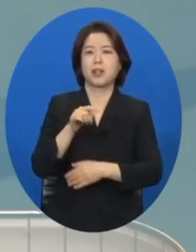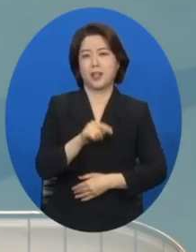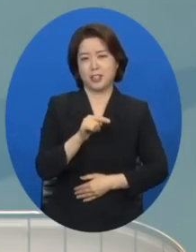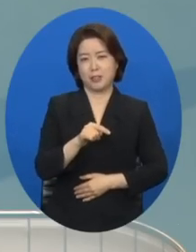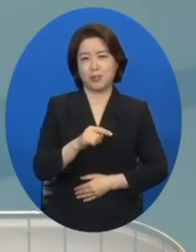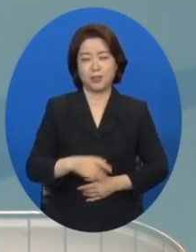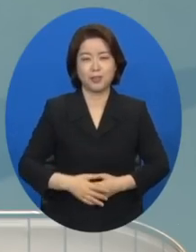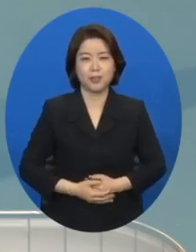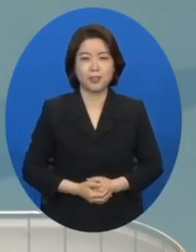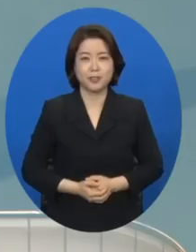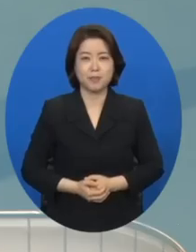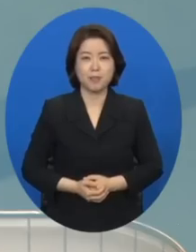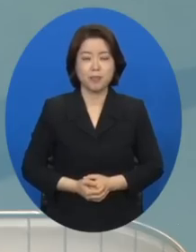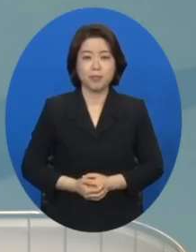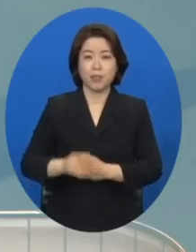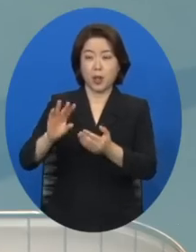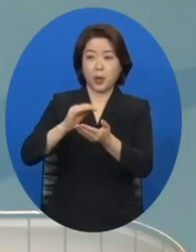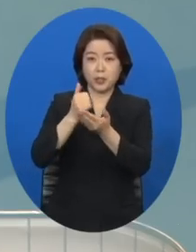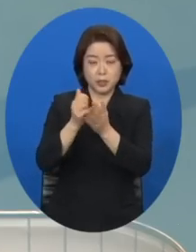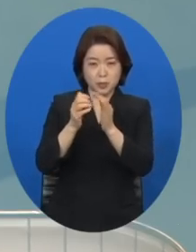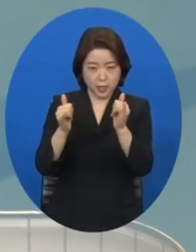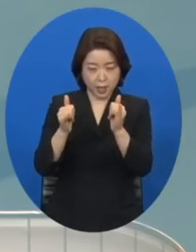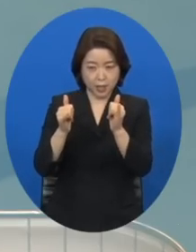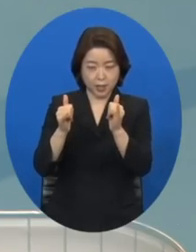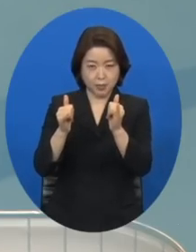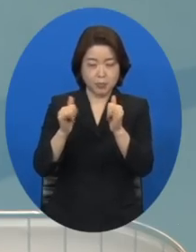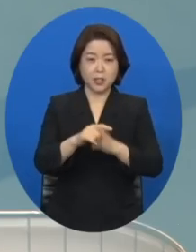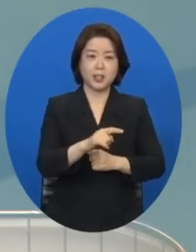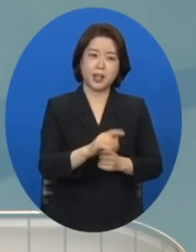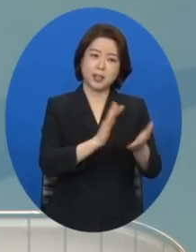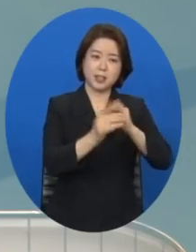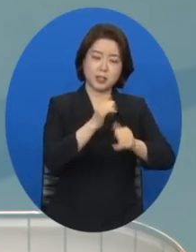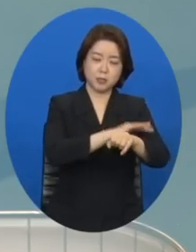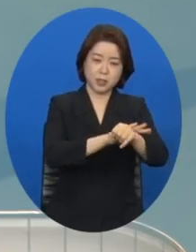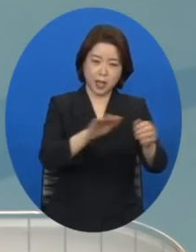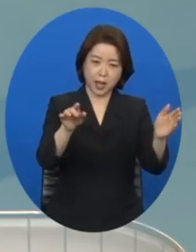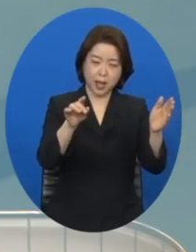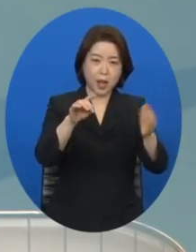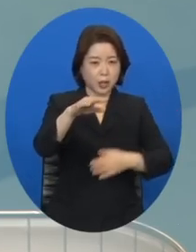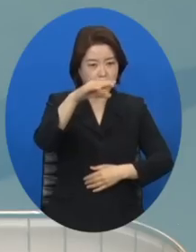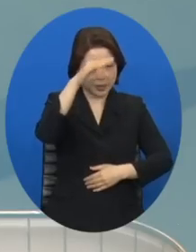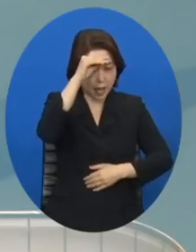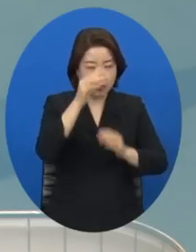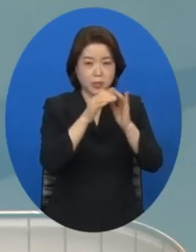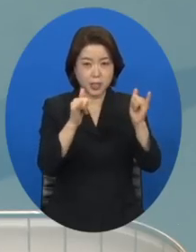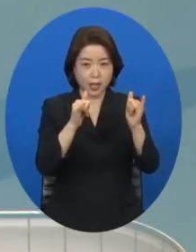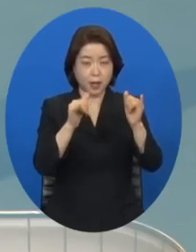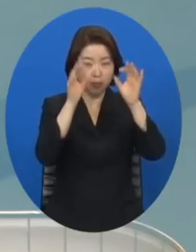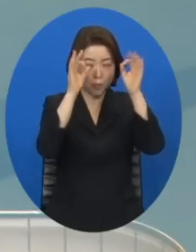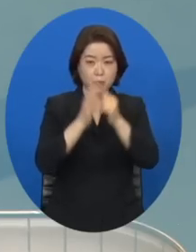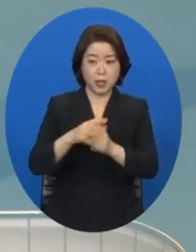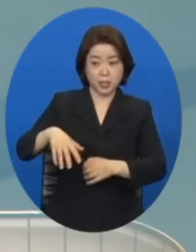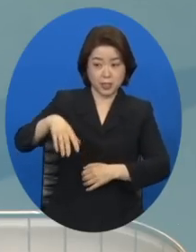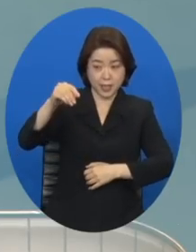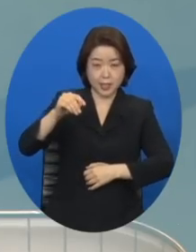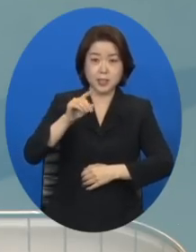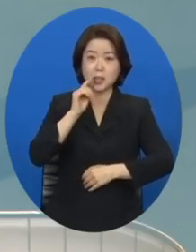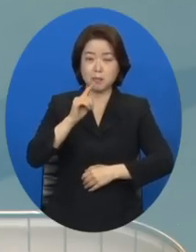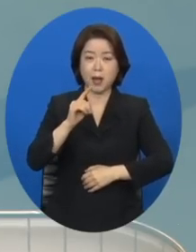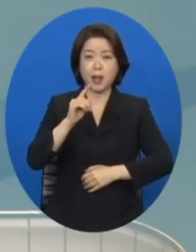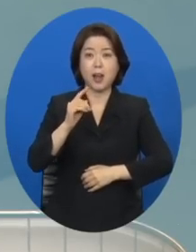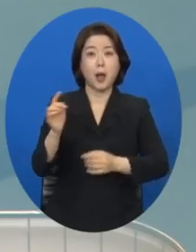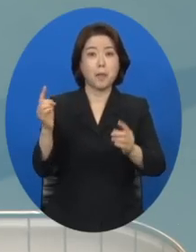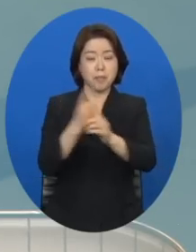것이죠이 그리스도를 닮은 자라는이 표현을 창세기 표현으로 하면 하나님의 형상입니다